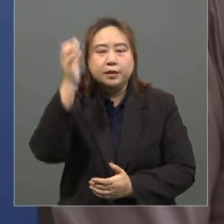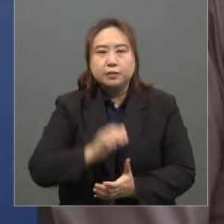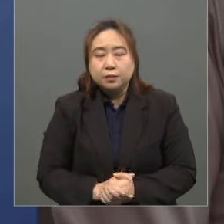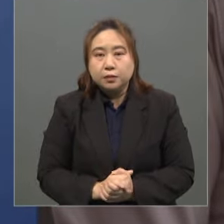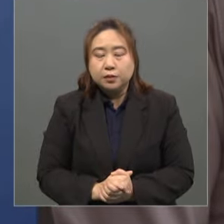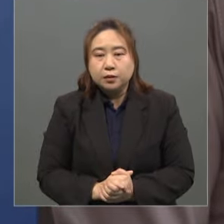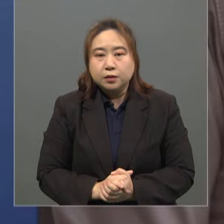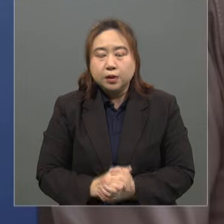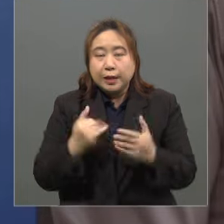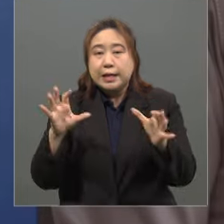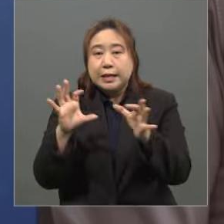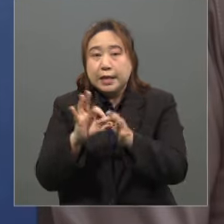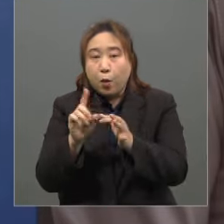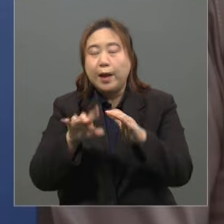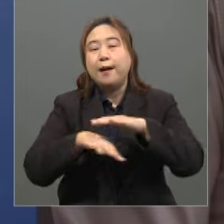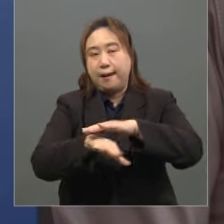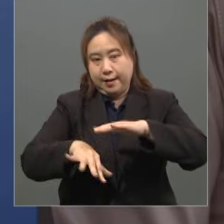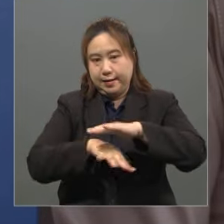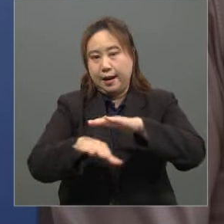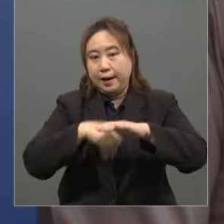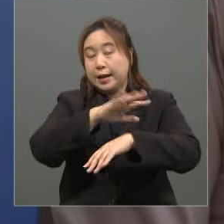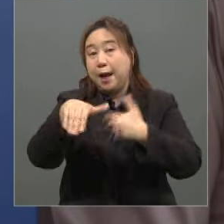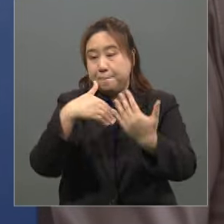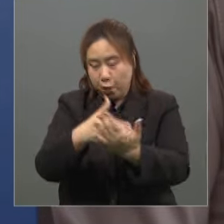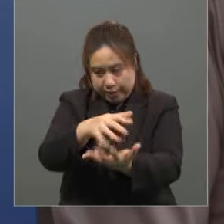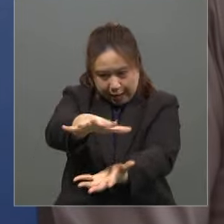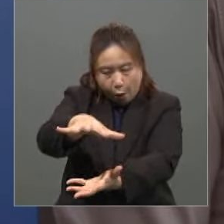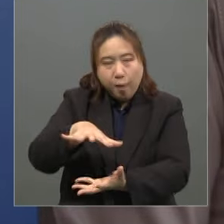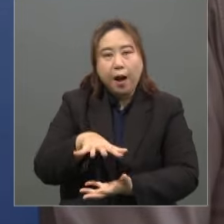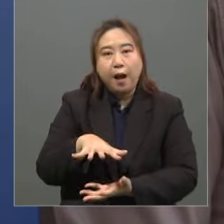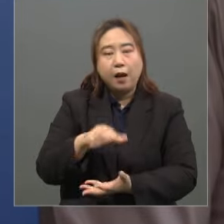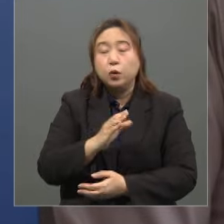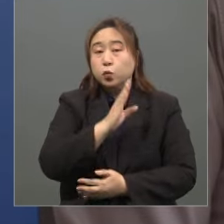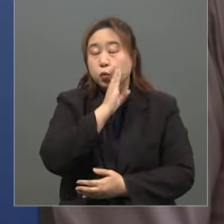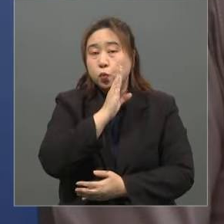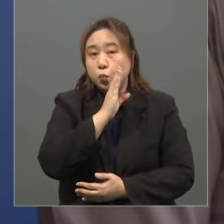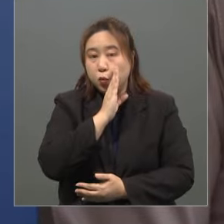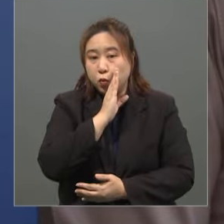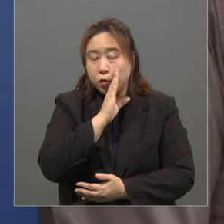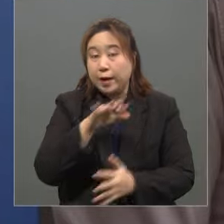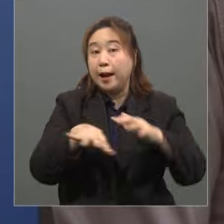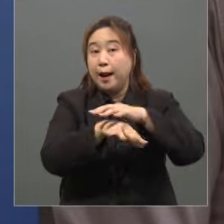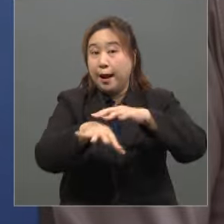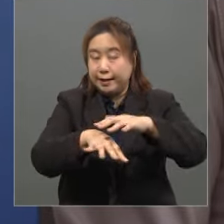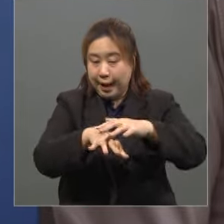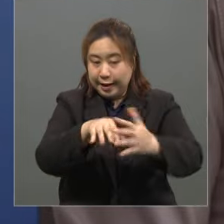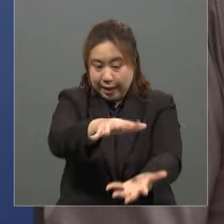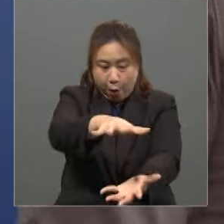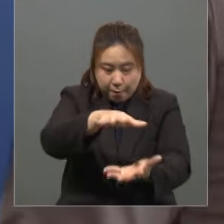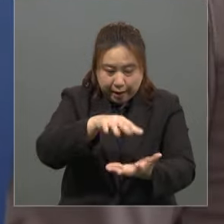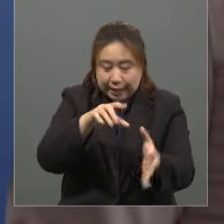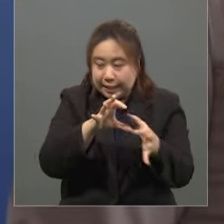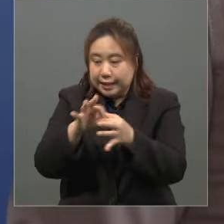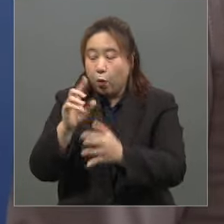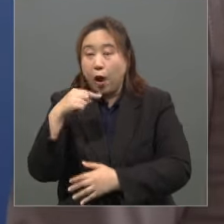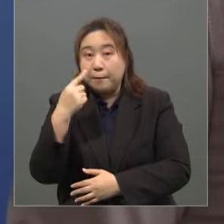วข้องในเรื่องของหลักฐานทั้งหมดที่เราจะได้มานะครับถ้ามีความเกี่ยวข้องกับผู้ใดแล้วมี